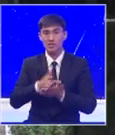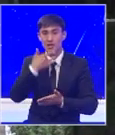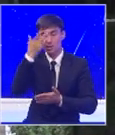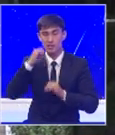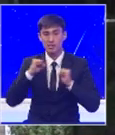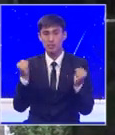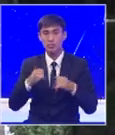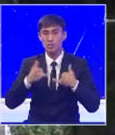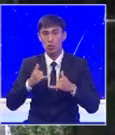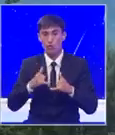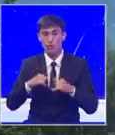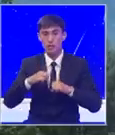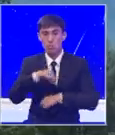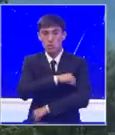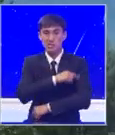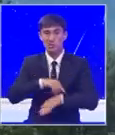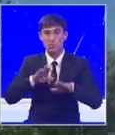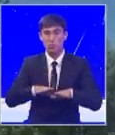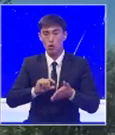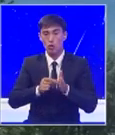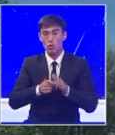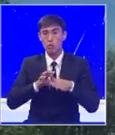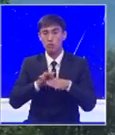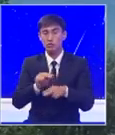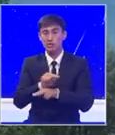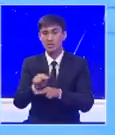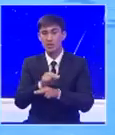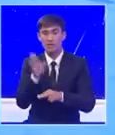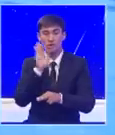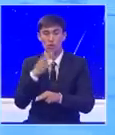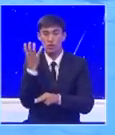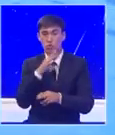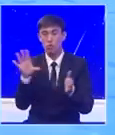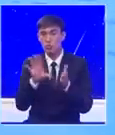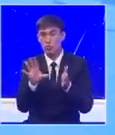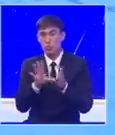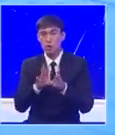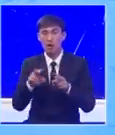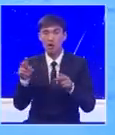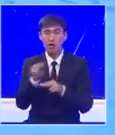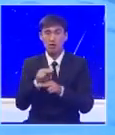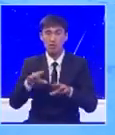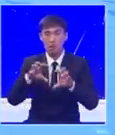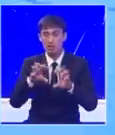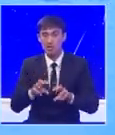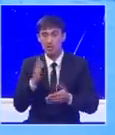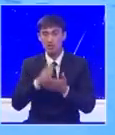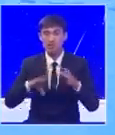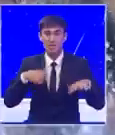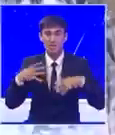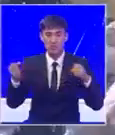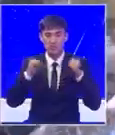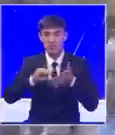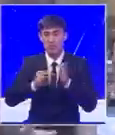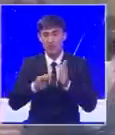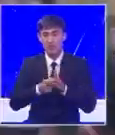зимние столовые, медицинский пункт, в котором проводится лечение водой, теплом, током, лечебный массаж, имеются тренажерные и спортивные